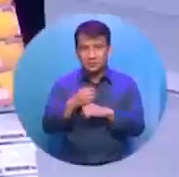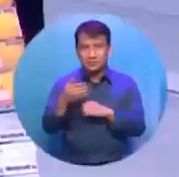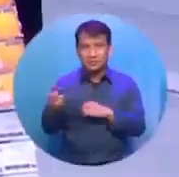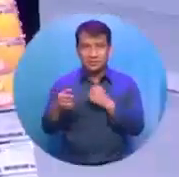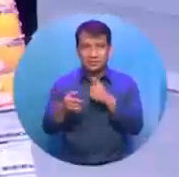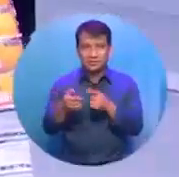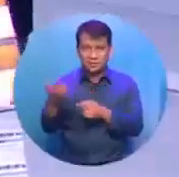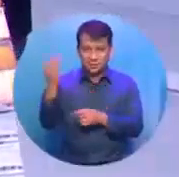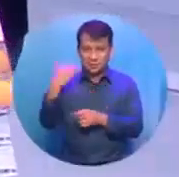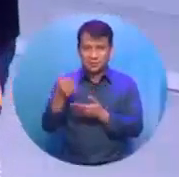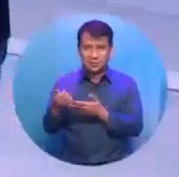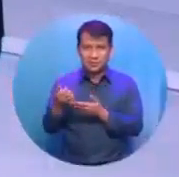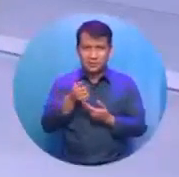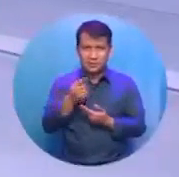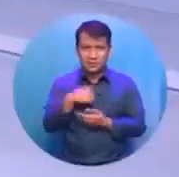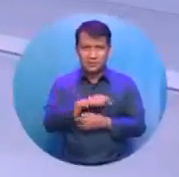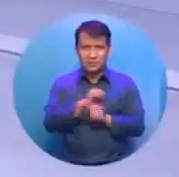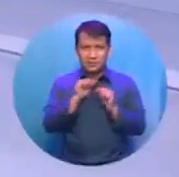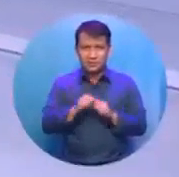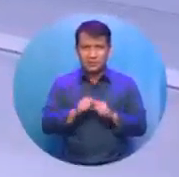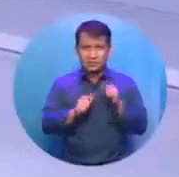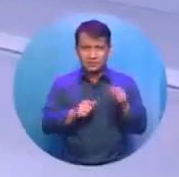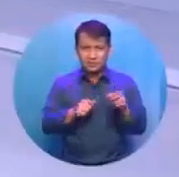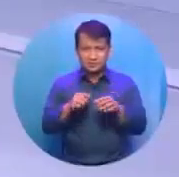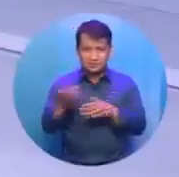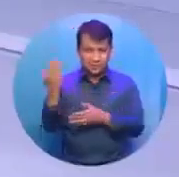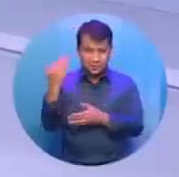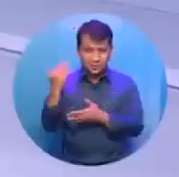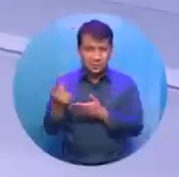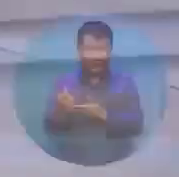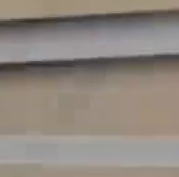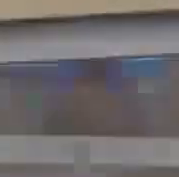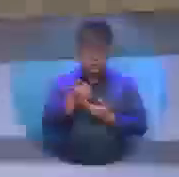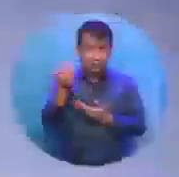yung mga dating natulungan natin sa random tulong.